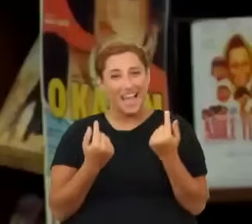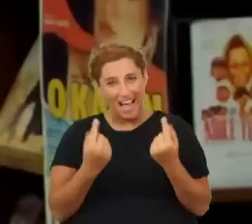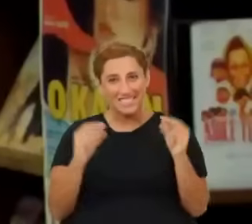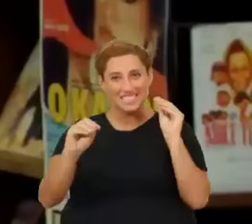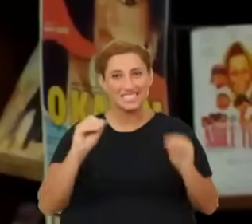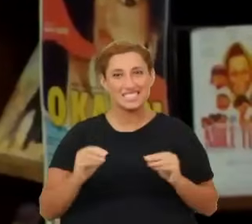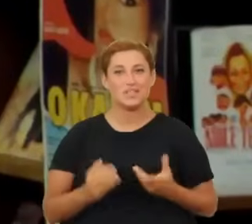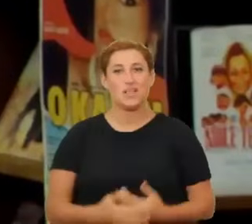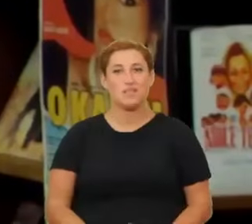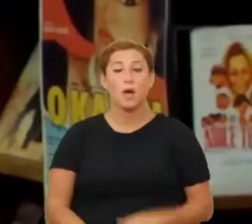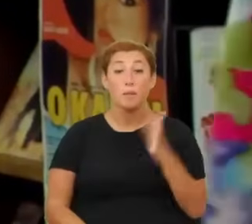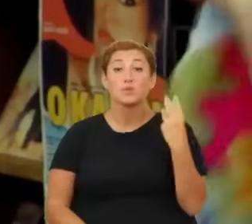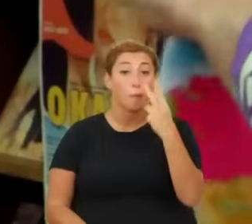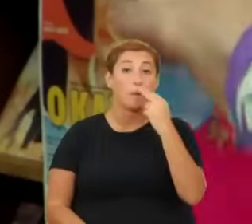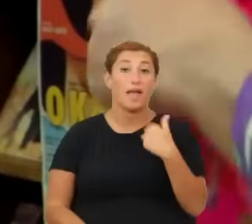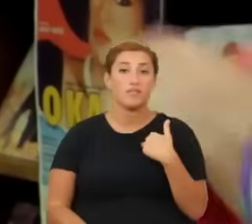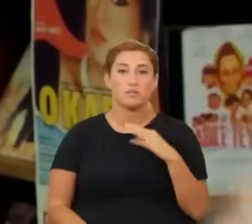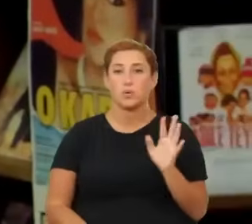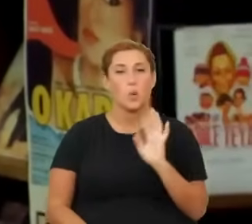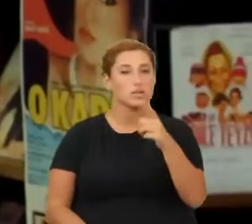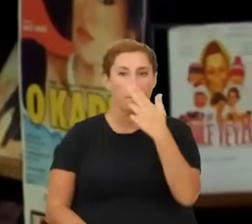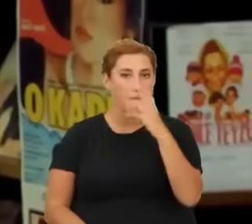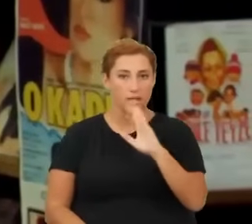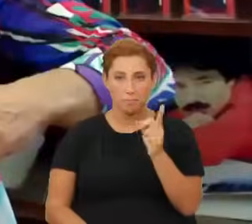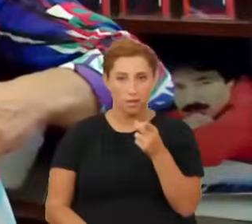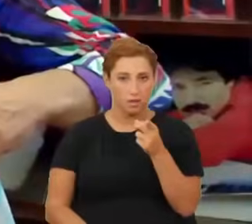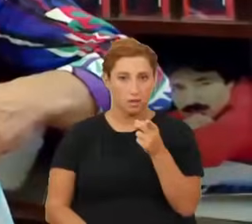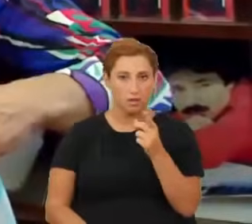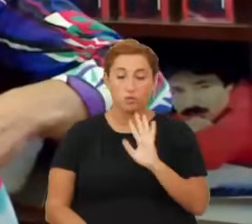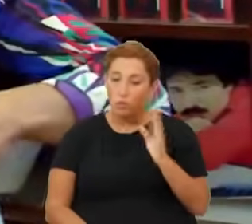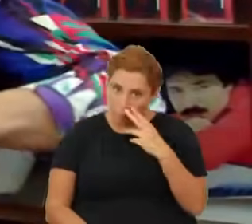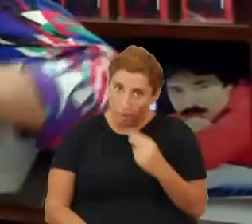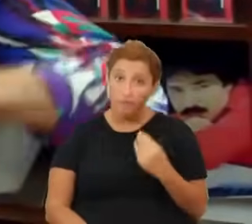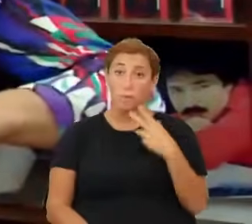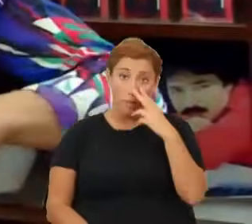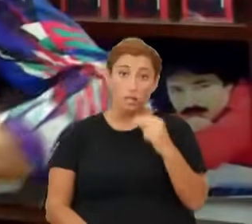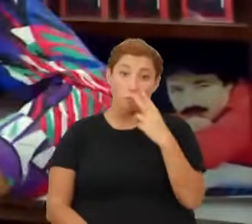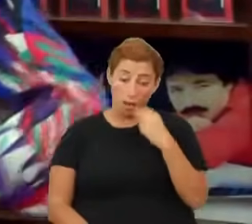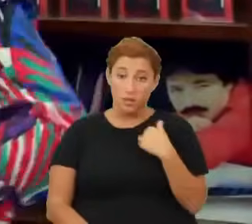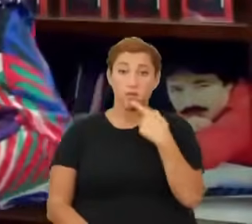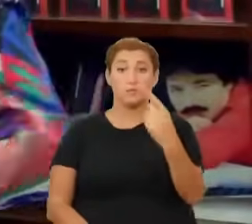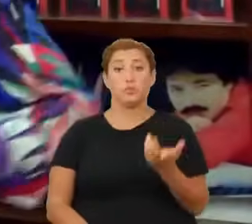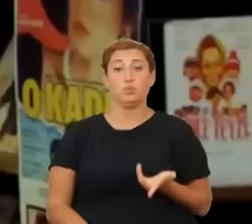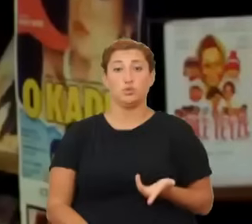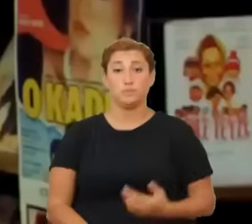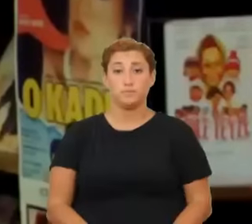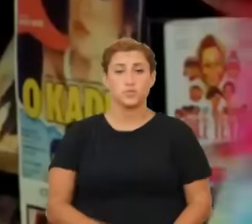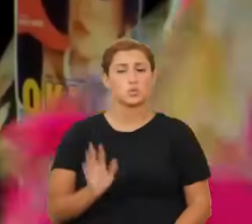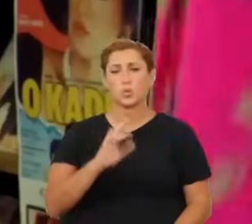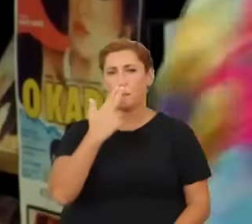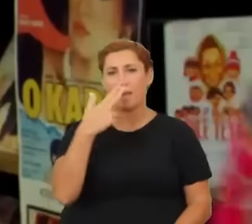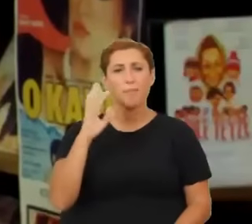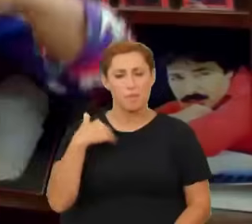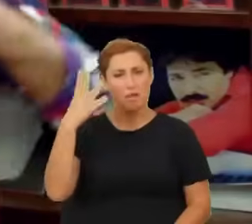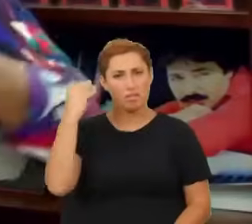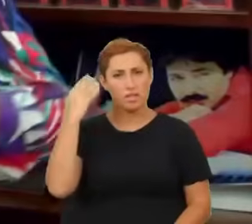olaymış. Ama çok beğendim. Yok, sen beğenmedin. Hayır, beğendim. Beğendim. Beğenmez olur muyum ya? Yok yok,